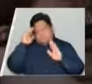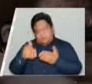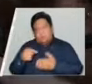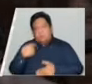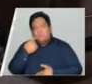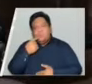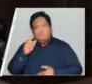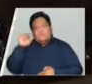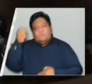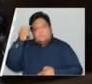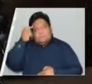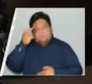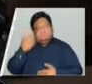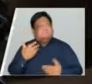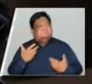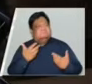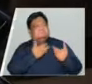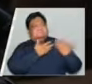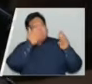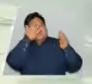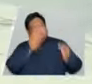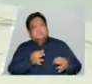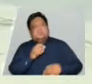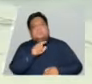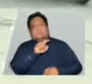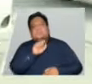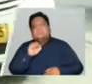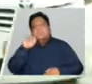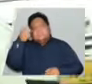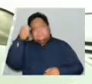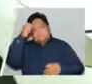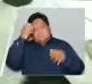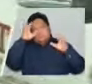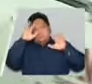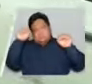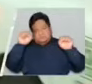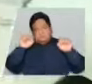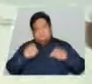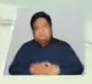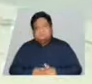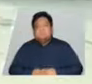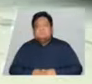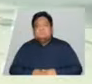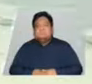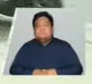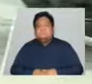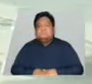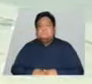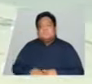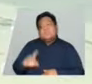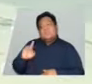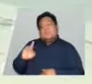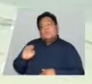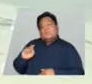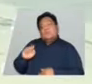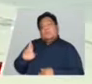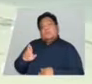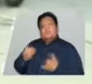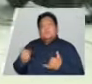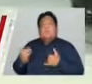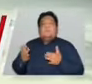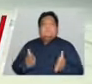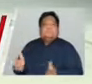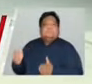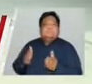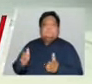think si SP will know the best. Pinag-iisipan rin ng Department of Transportation na baligtarin ang daloy ng